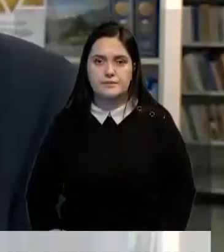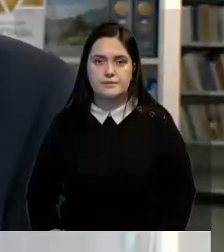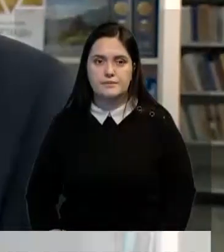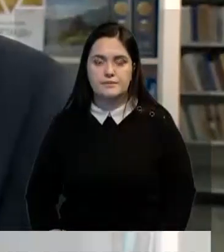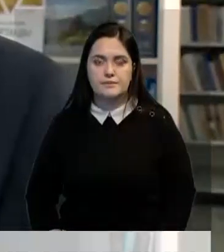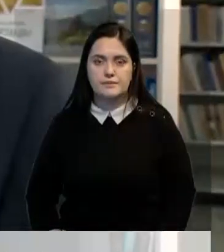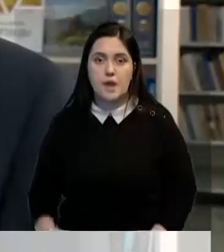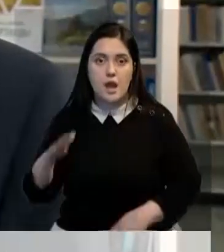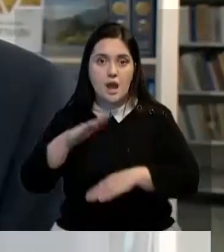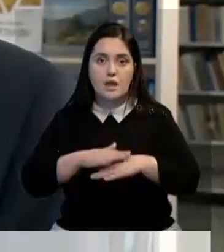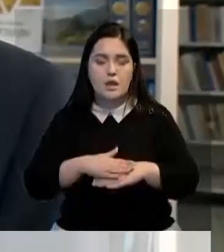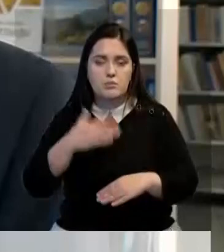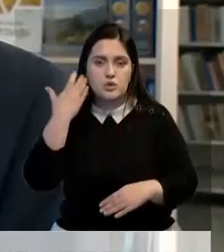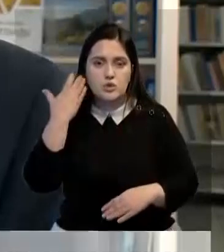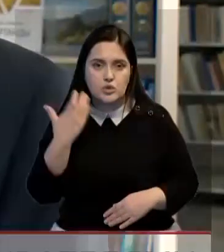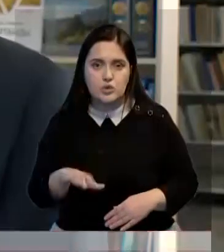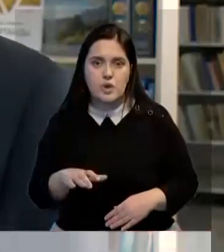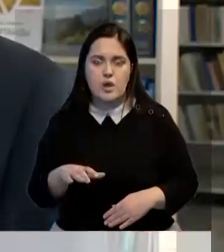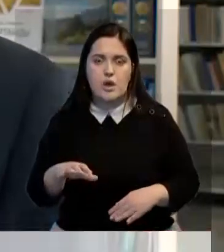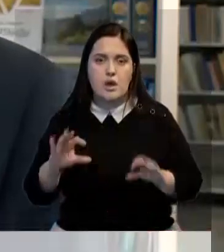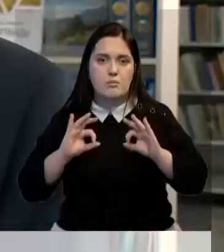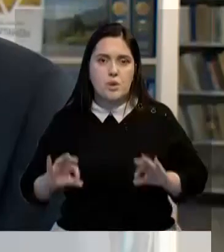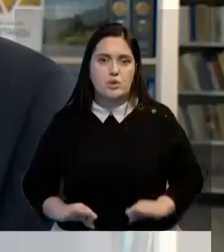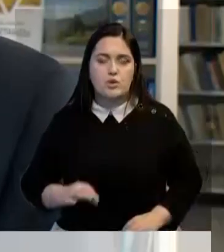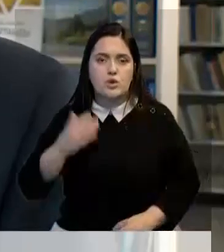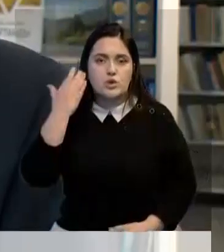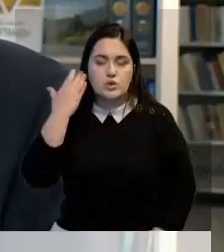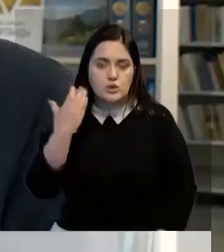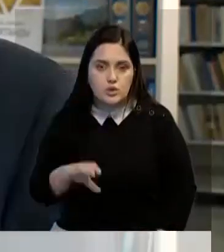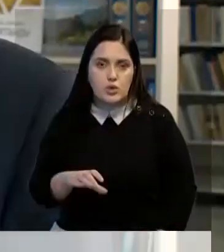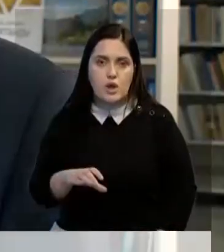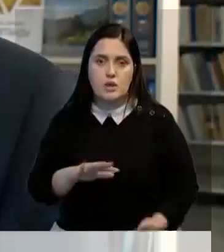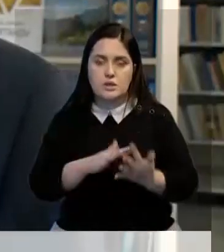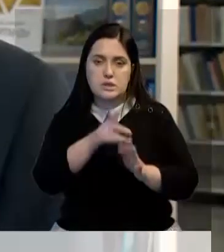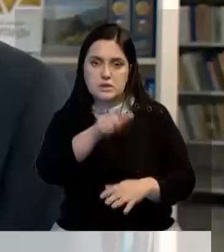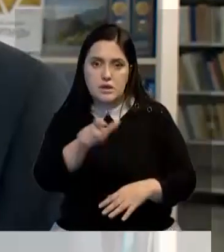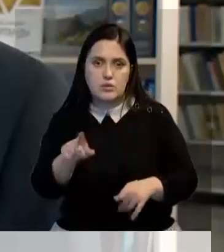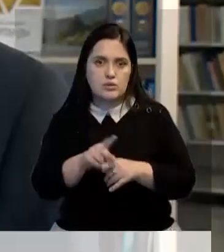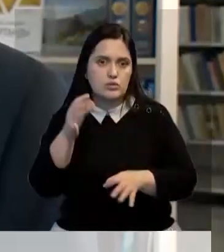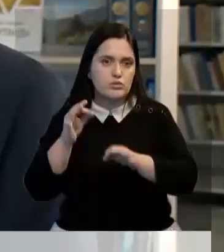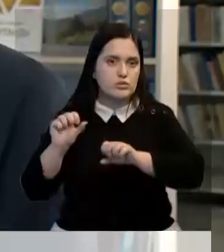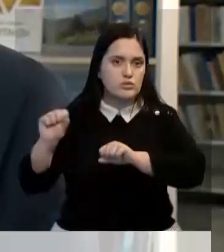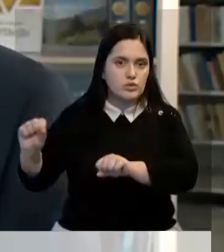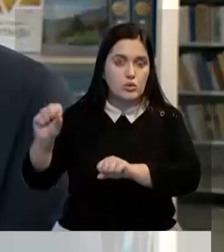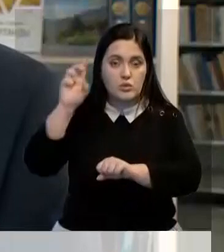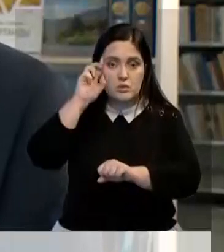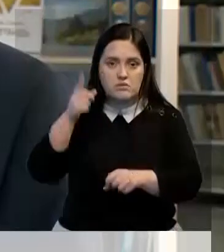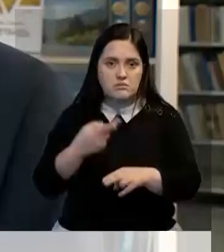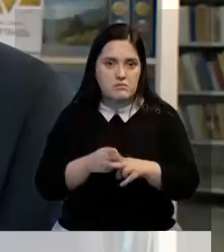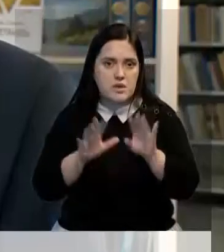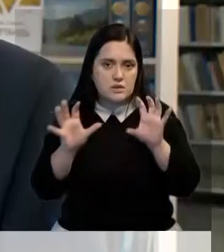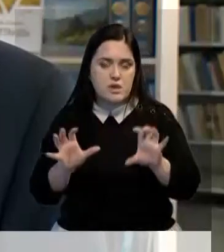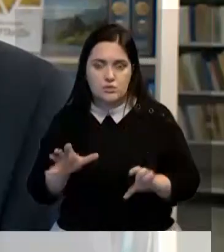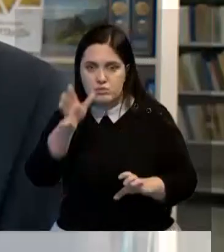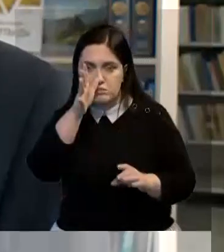Акимы не хотят слушать сельчан, прокуратура не хочет слушать сельчан, суды на стороне чиновников. И вот это вот беззаконие,